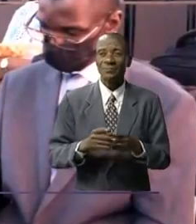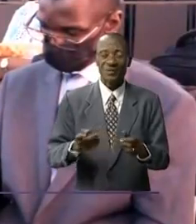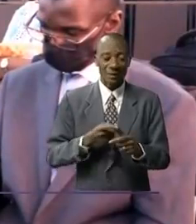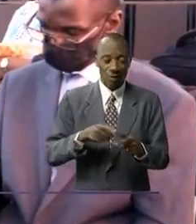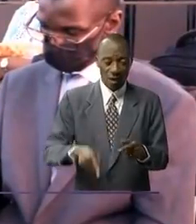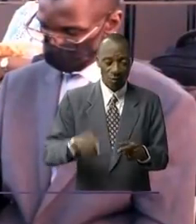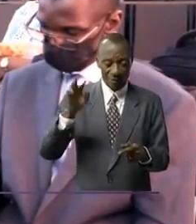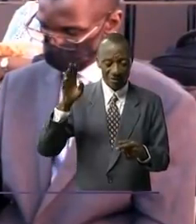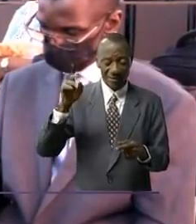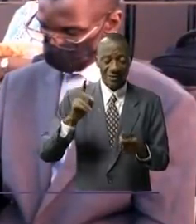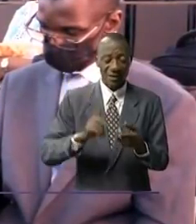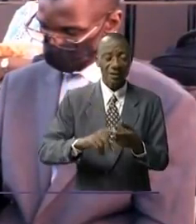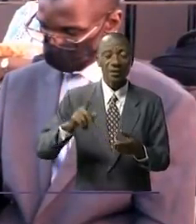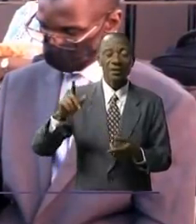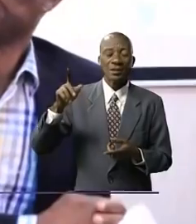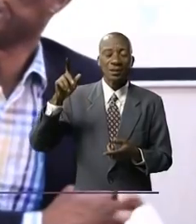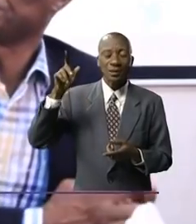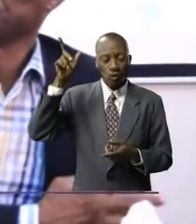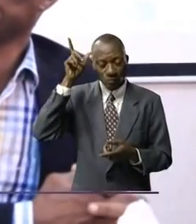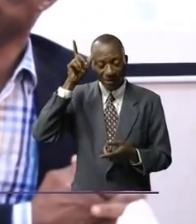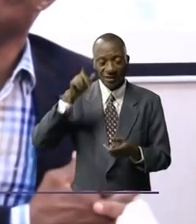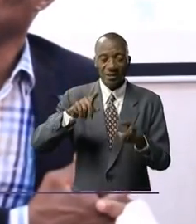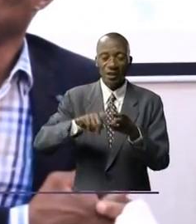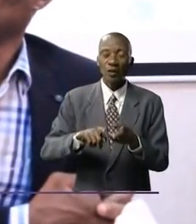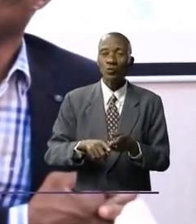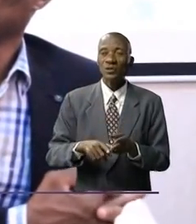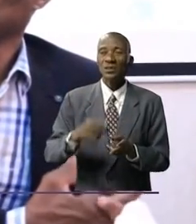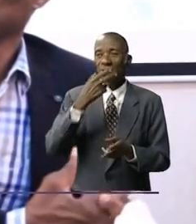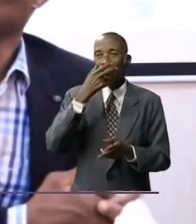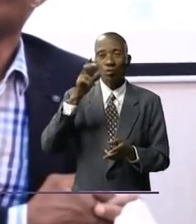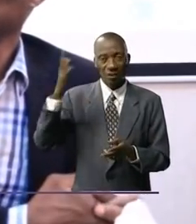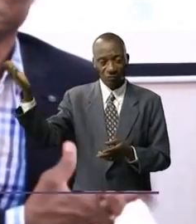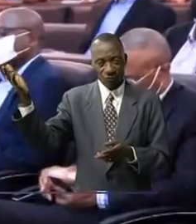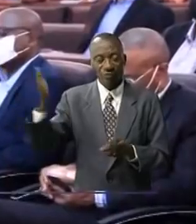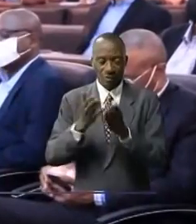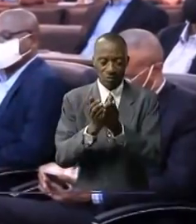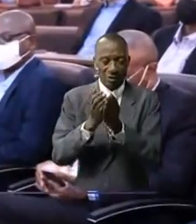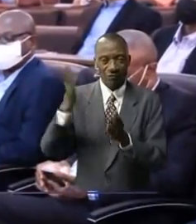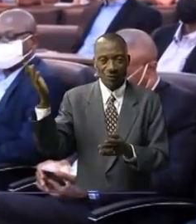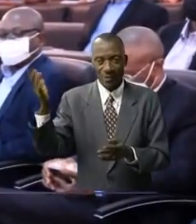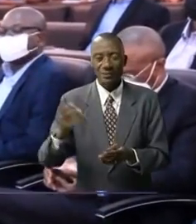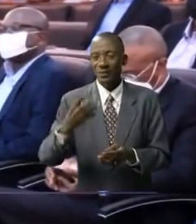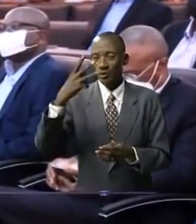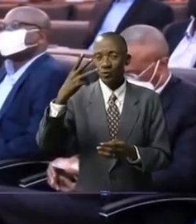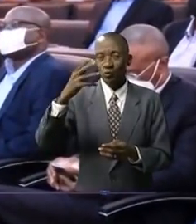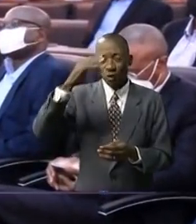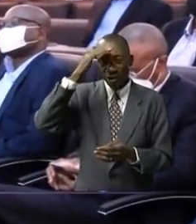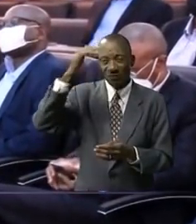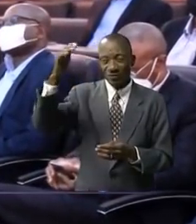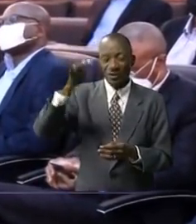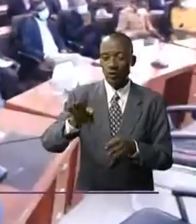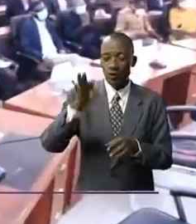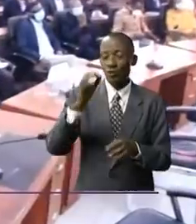de Lubumbashi et de Bukavu. Les participants sont de ces différentes universités sous tutelle des ministères de la